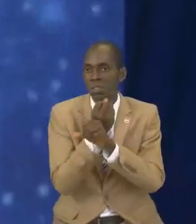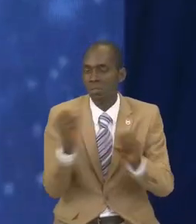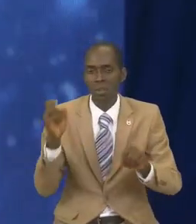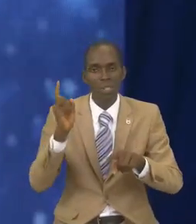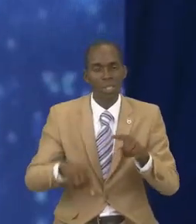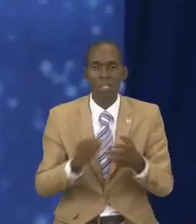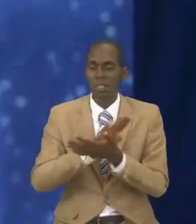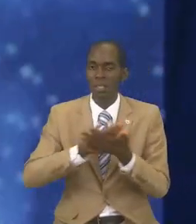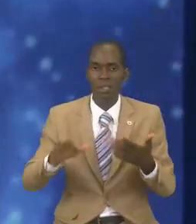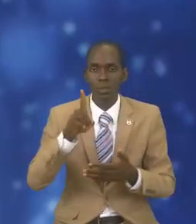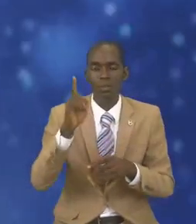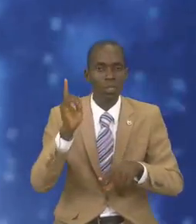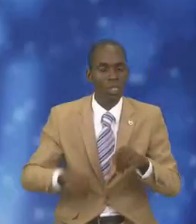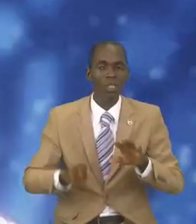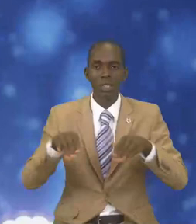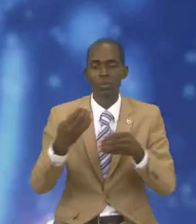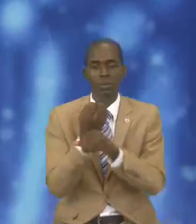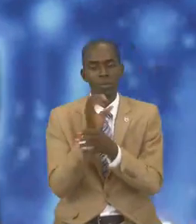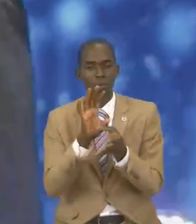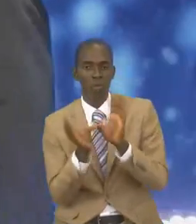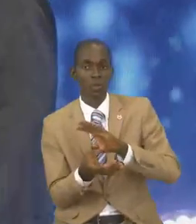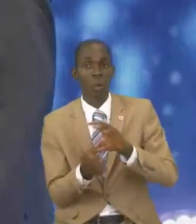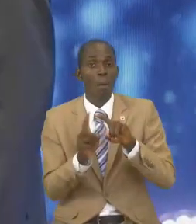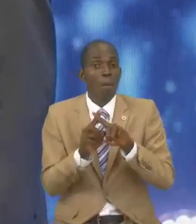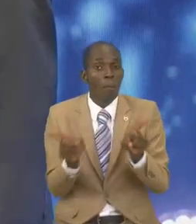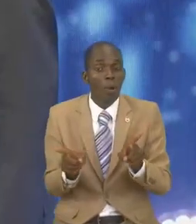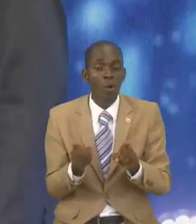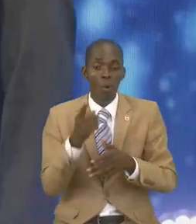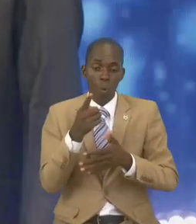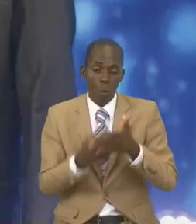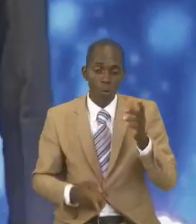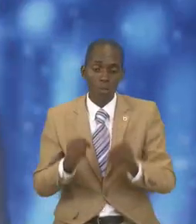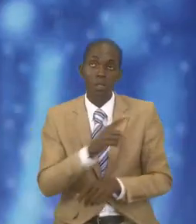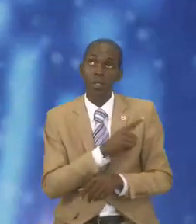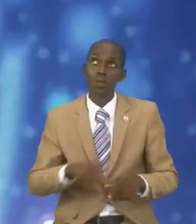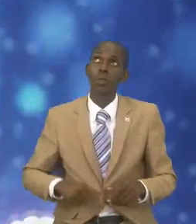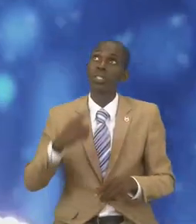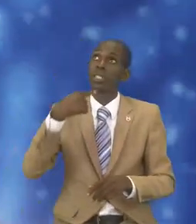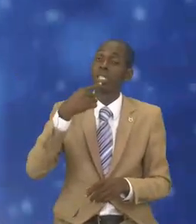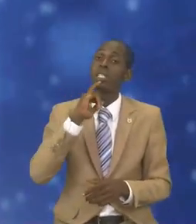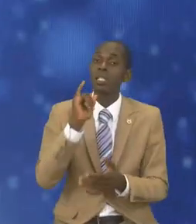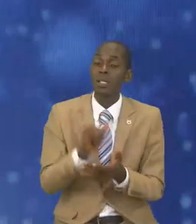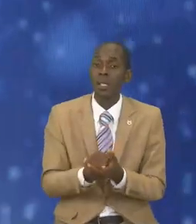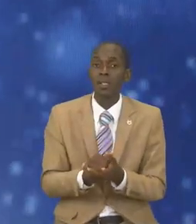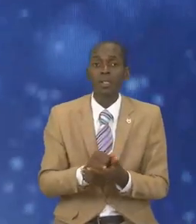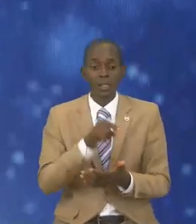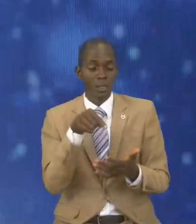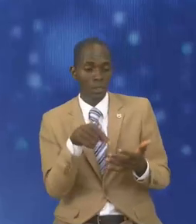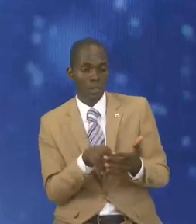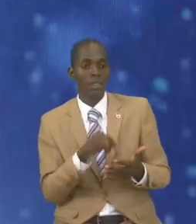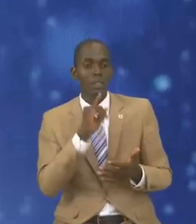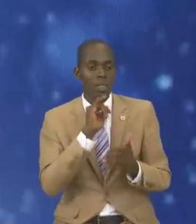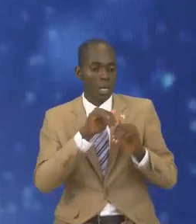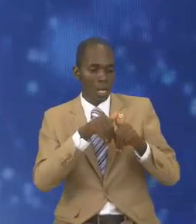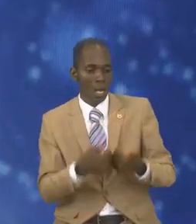régénération. Tout cela ne t'accordera pas la promotion. Mais ce que Dieu a dit, le Seigneur a dit, voici